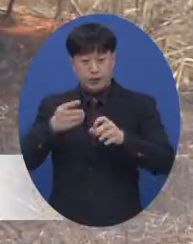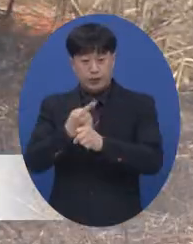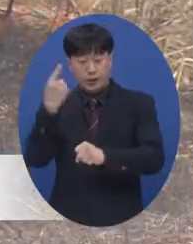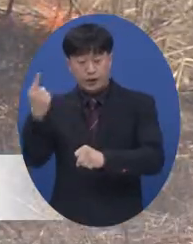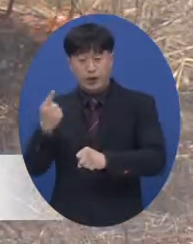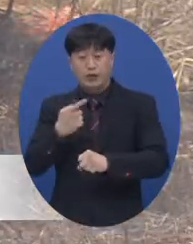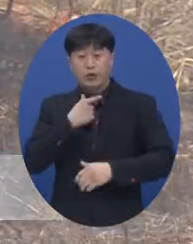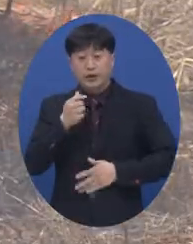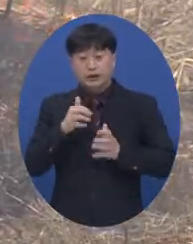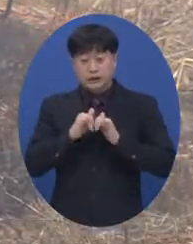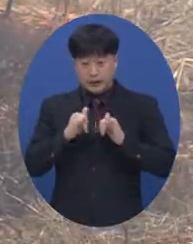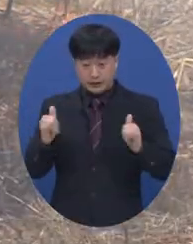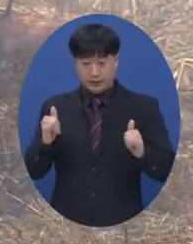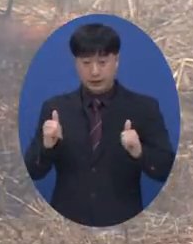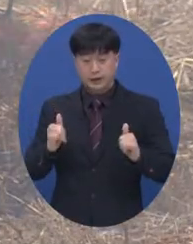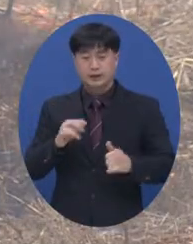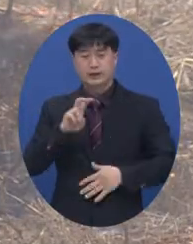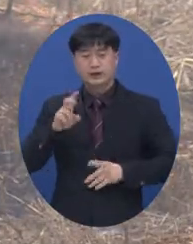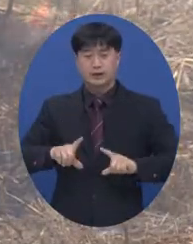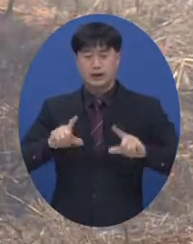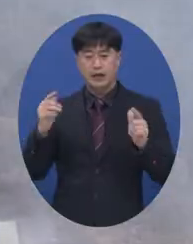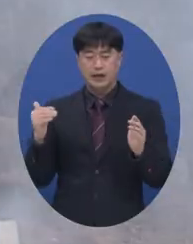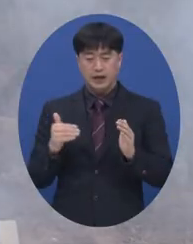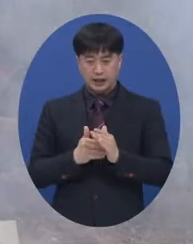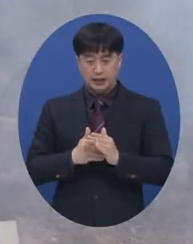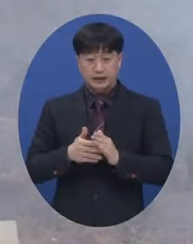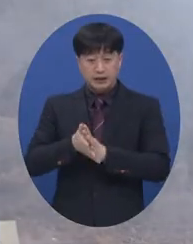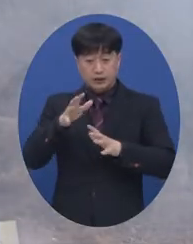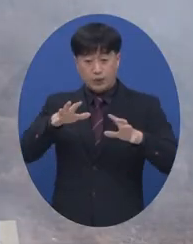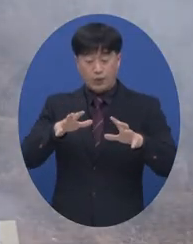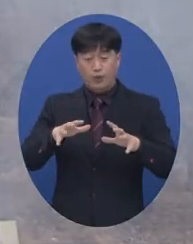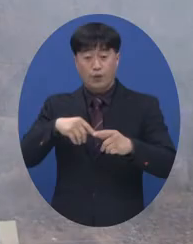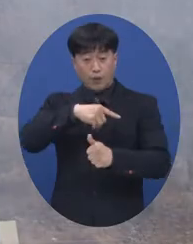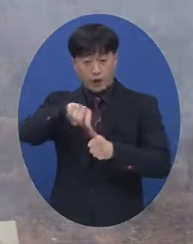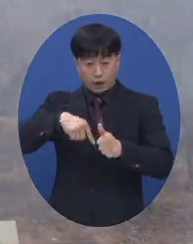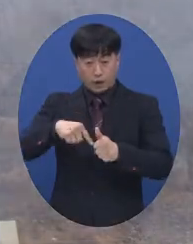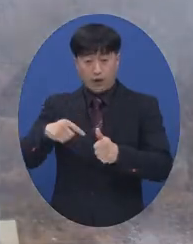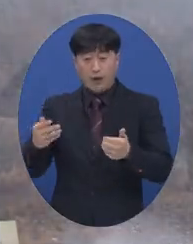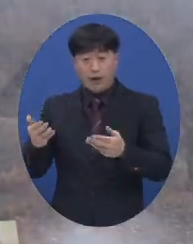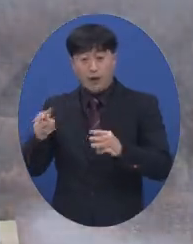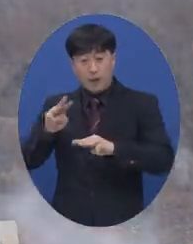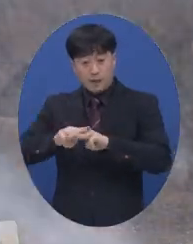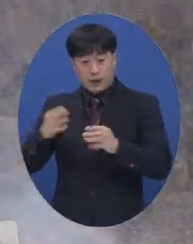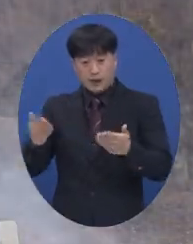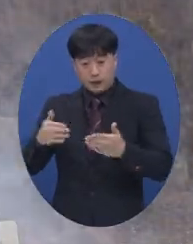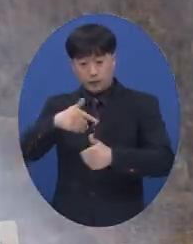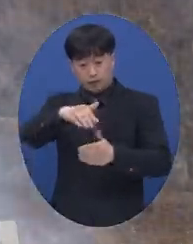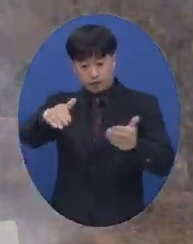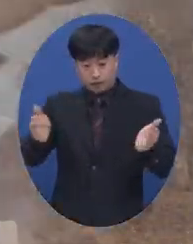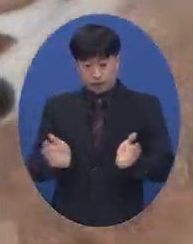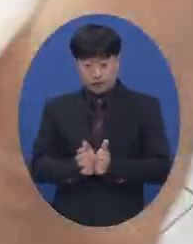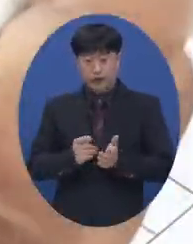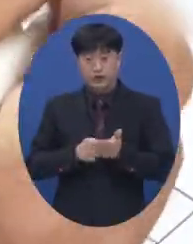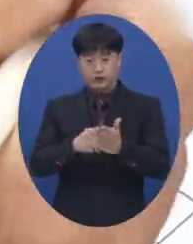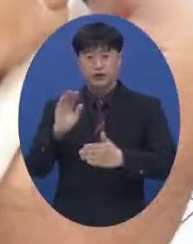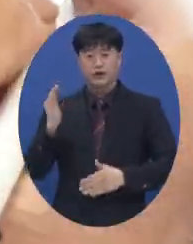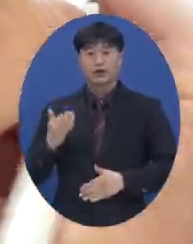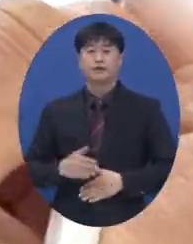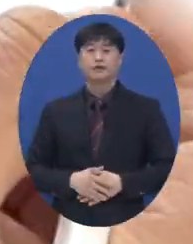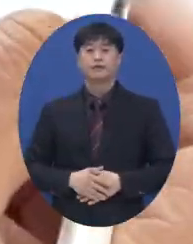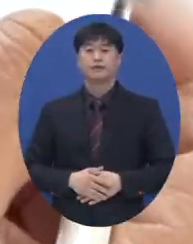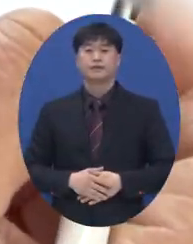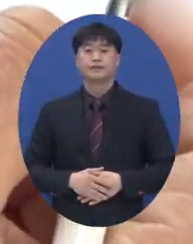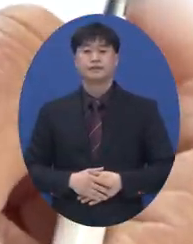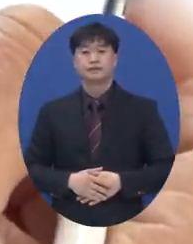파쇄기 지원을 원하는 농업인은 오는 20일까지 시군 환경 부서나 농정 부서에서 신청하면 됩니다 경기 gtv